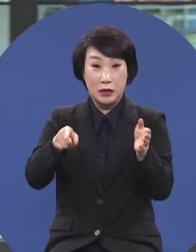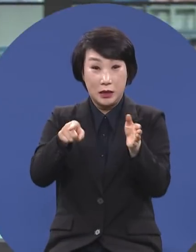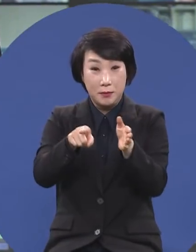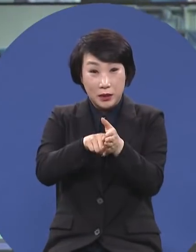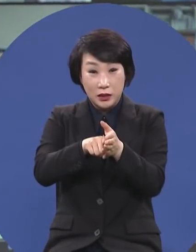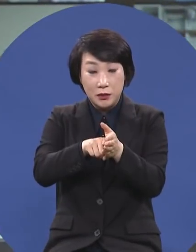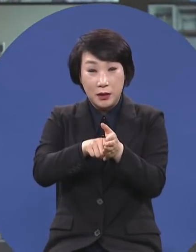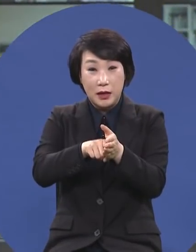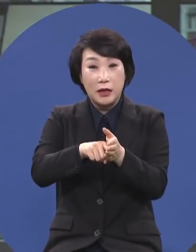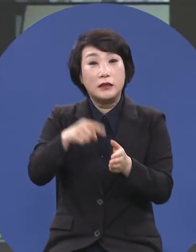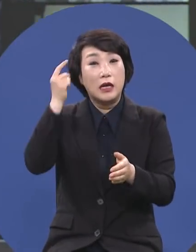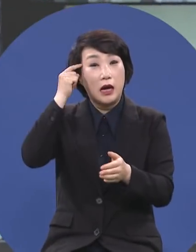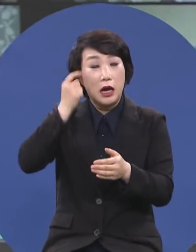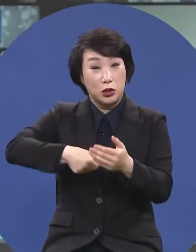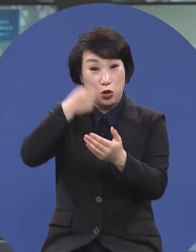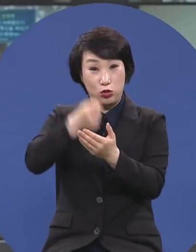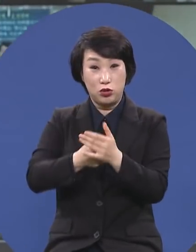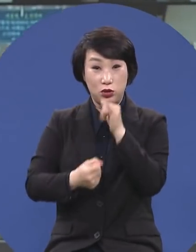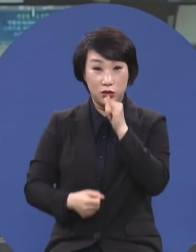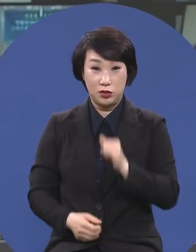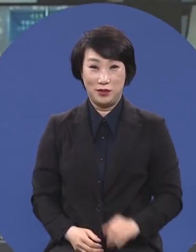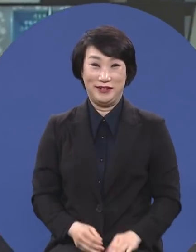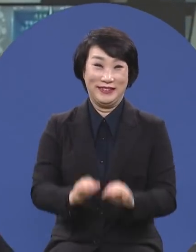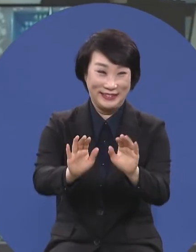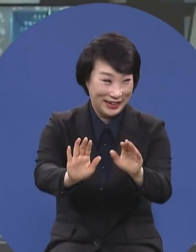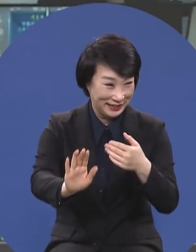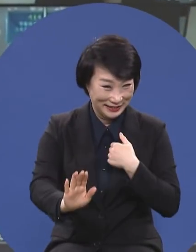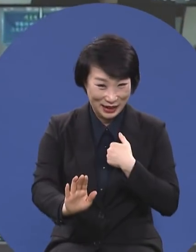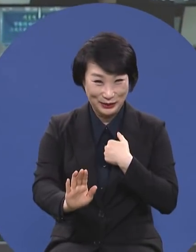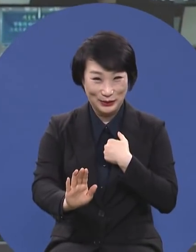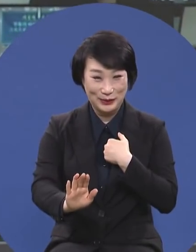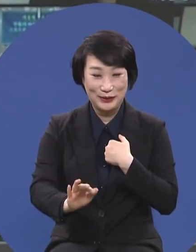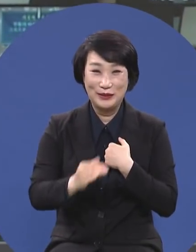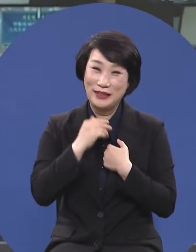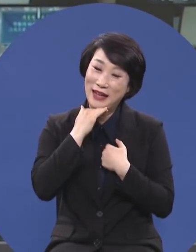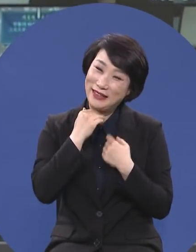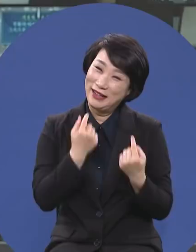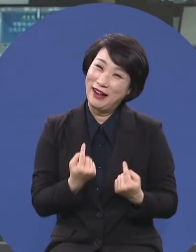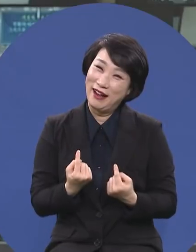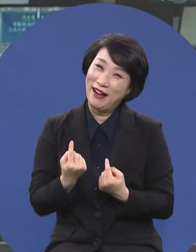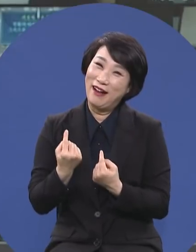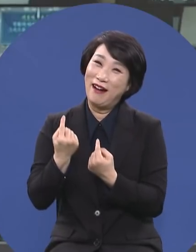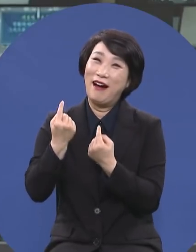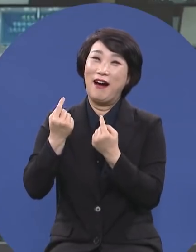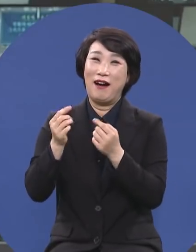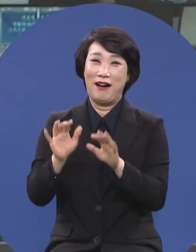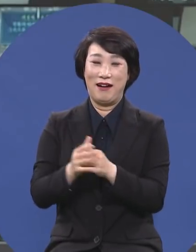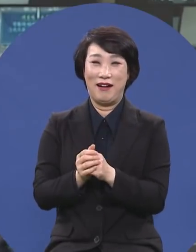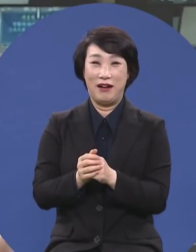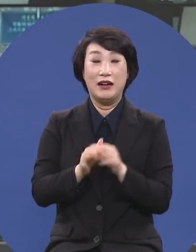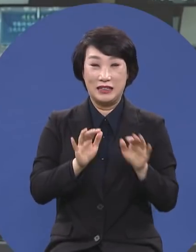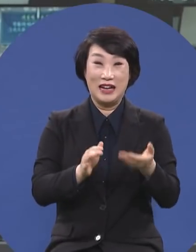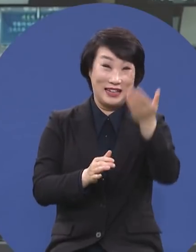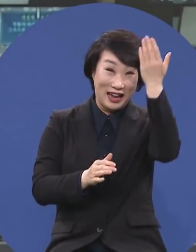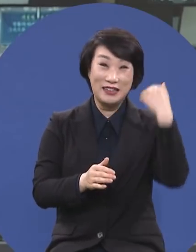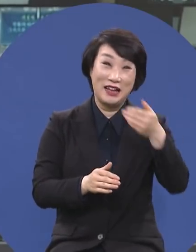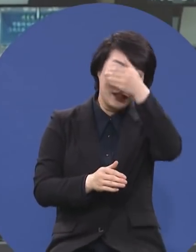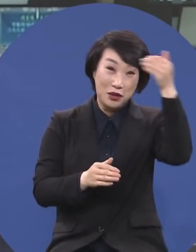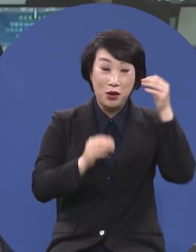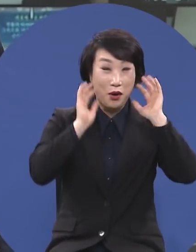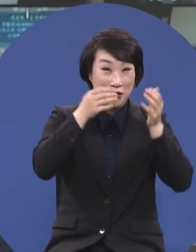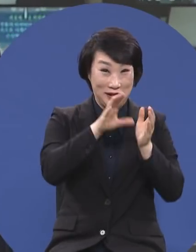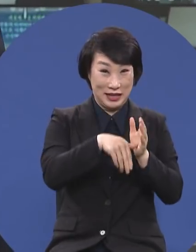믿음이 있습니다. 예, 저도 나이가 젊고 어렸을 때는요,